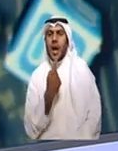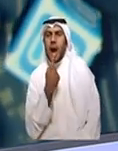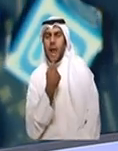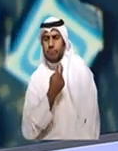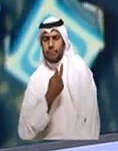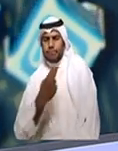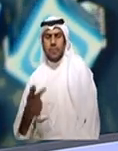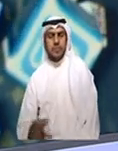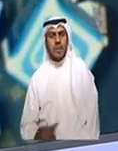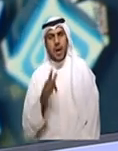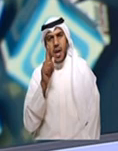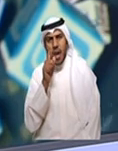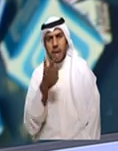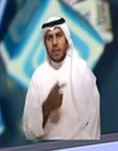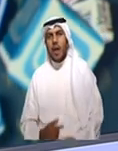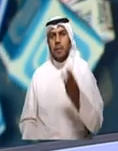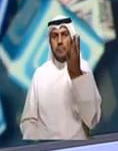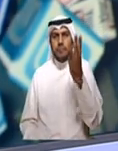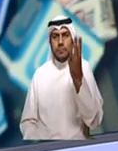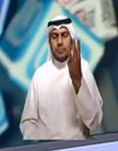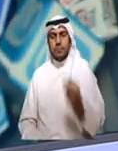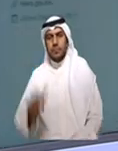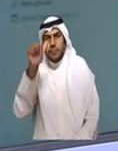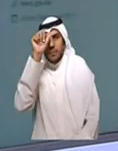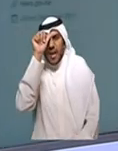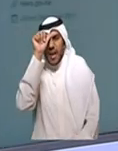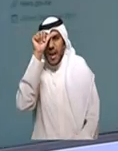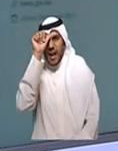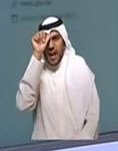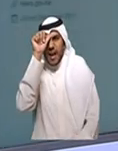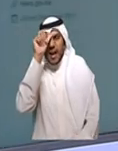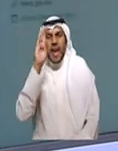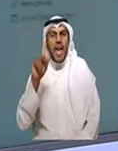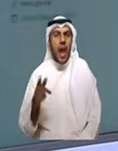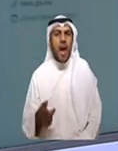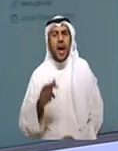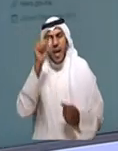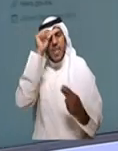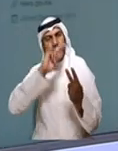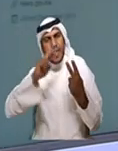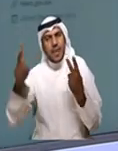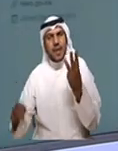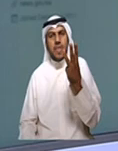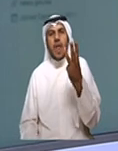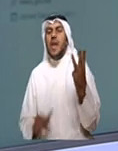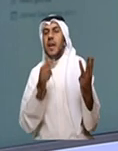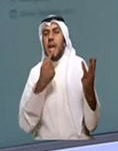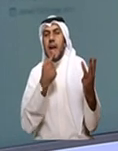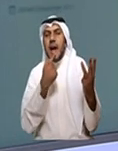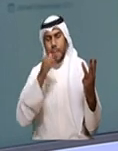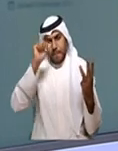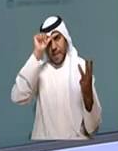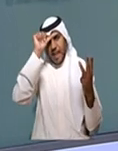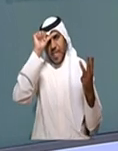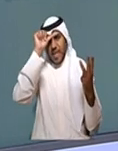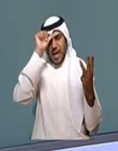مميزة، تتحدث ثلاث لغات هندية بطلاقة: المليالم لغة كيرلا، والهندية لغة أردو، والتامل لغة مدرس. وعبر وسائل